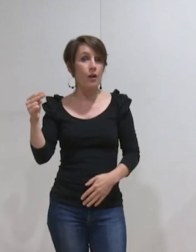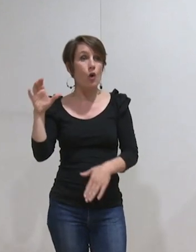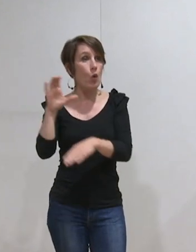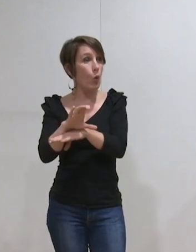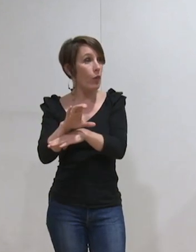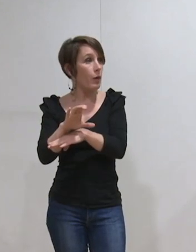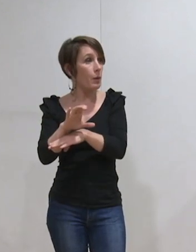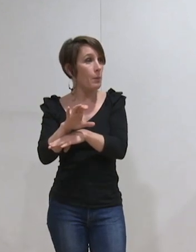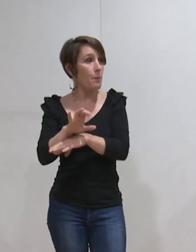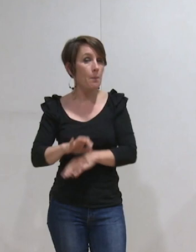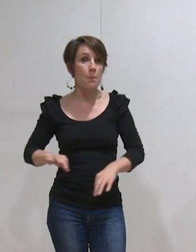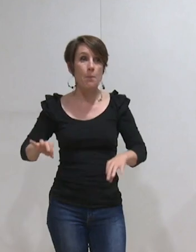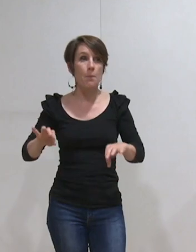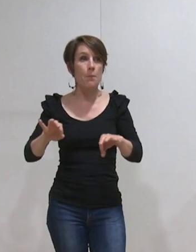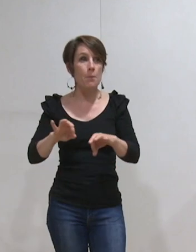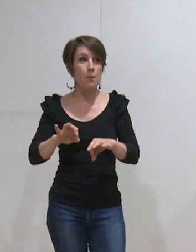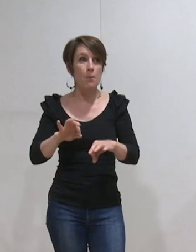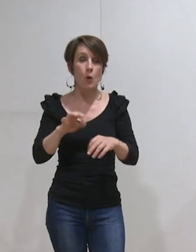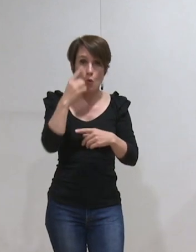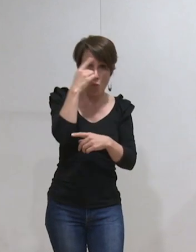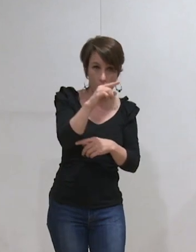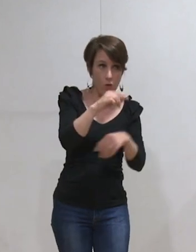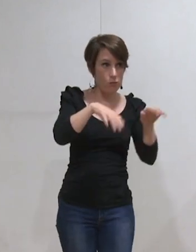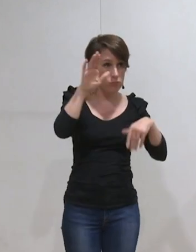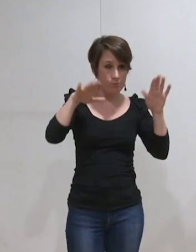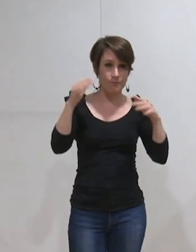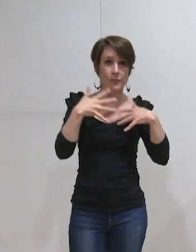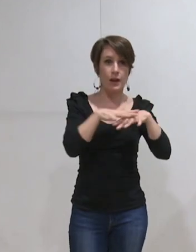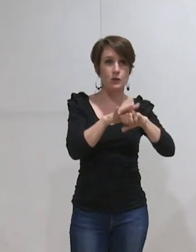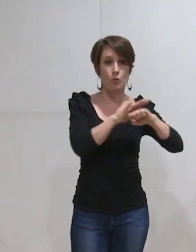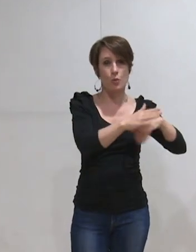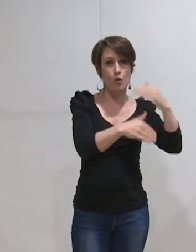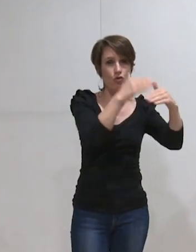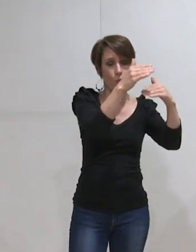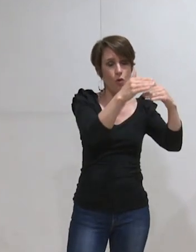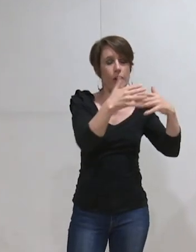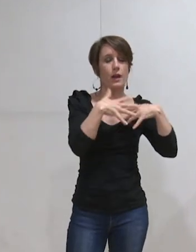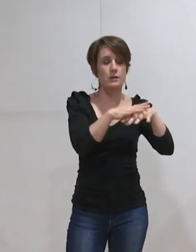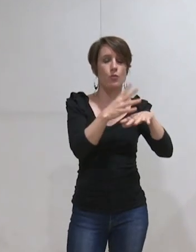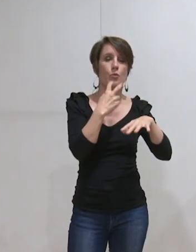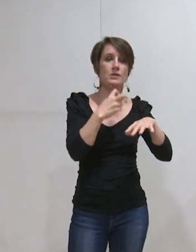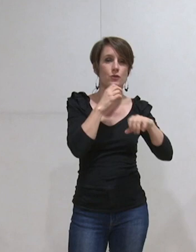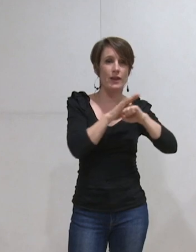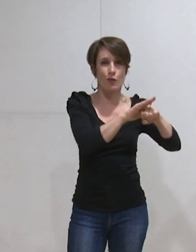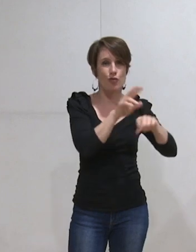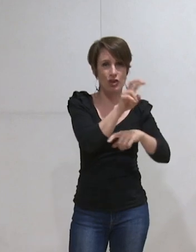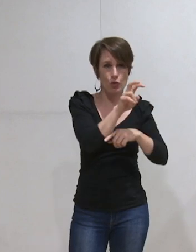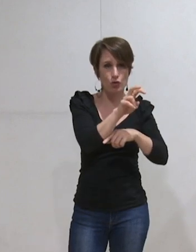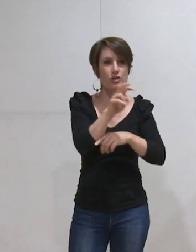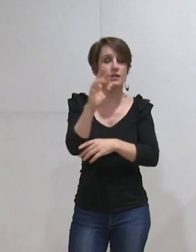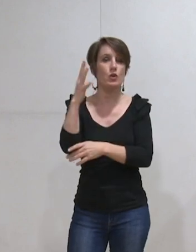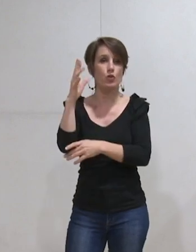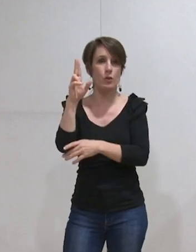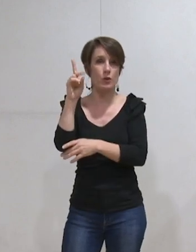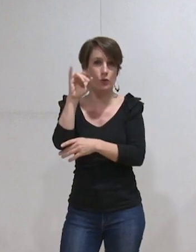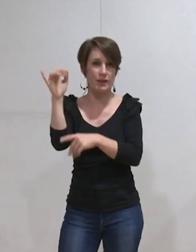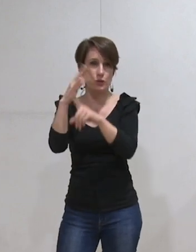contre pardon et qui vot vote pour rassemblement de gauche et de progrès rassemblement citoyen de la gauche et écologistes et le groupe